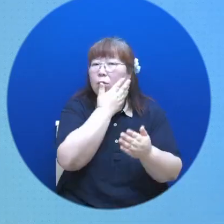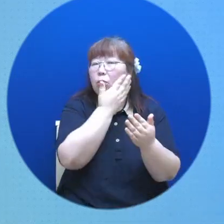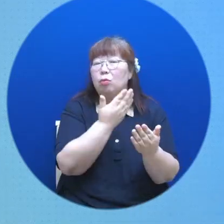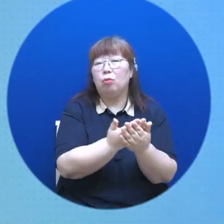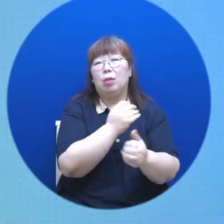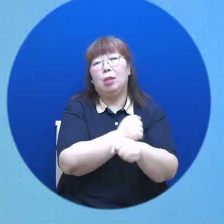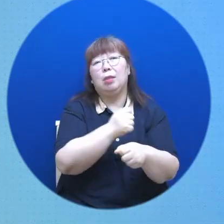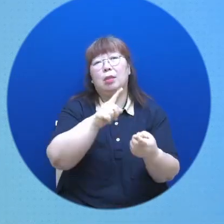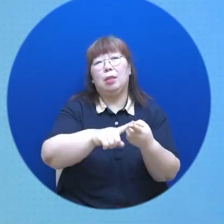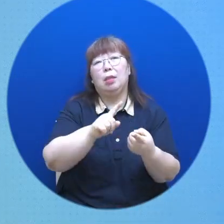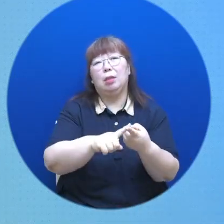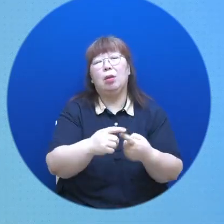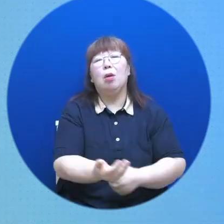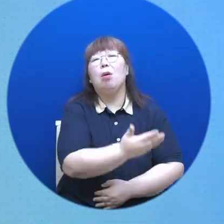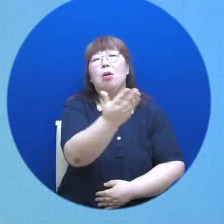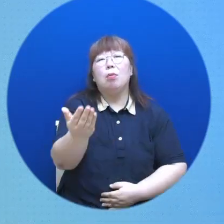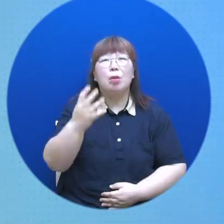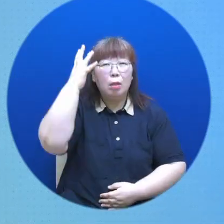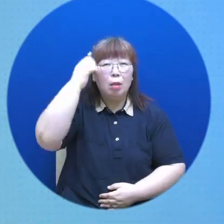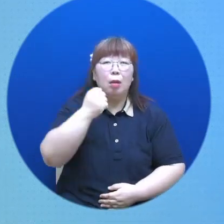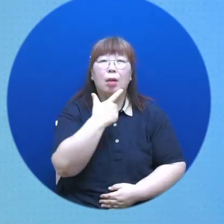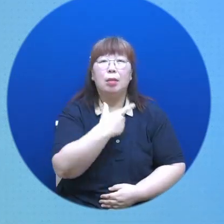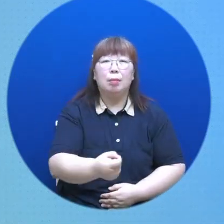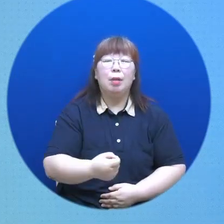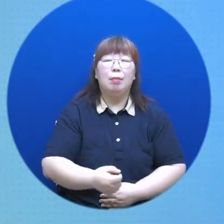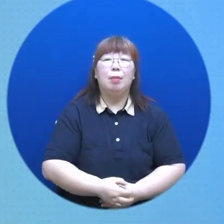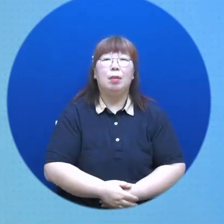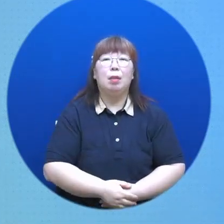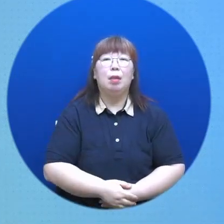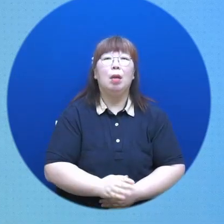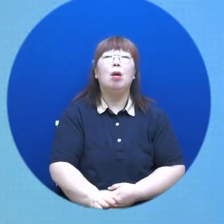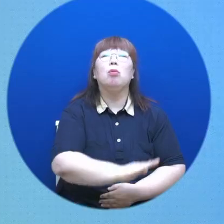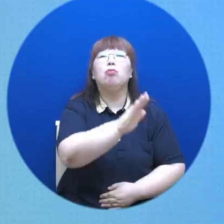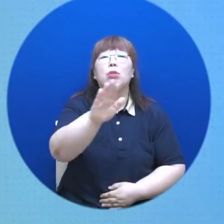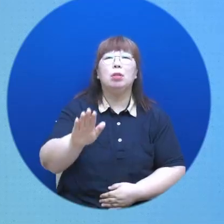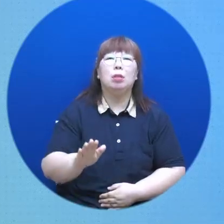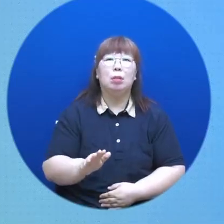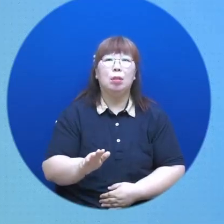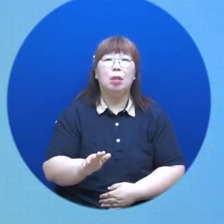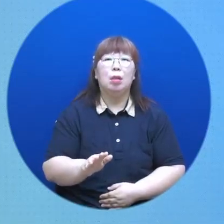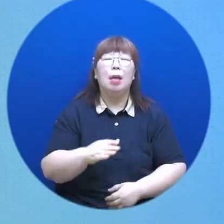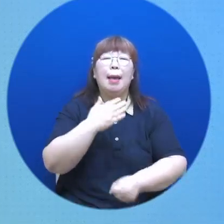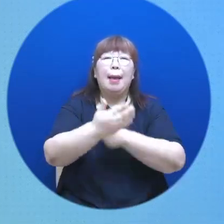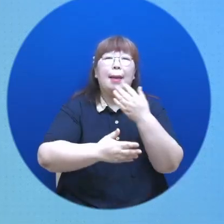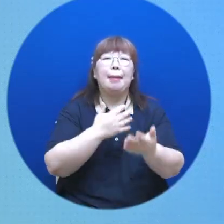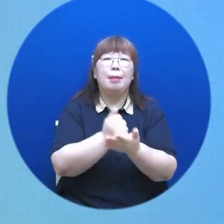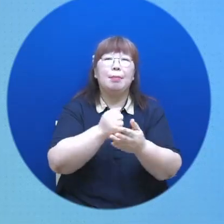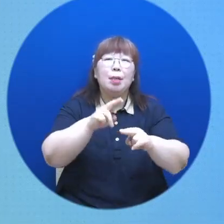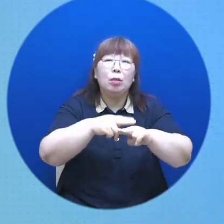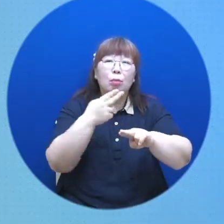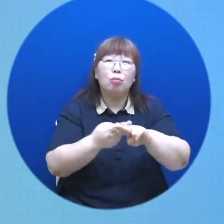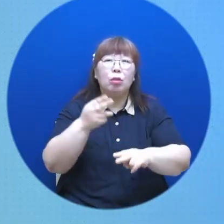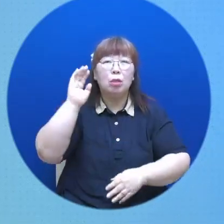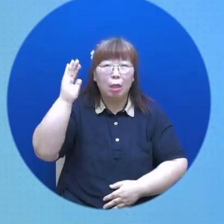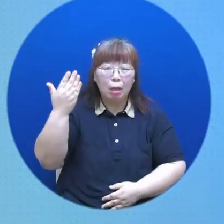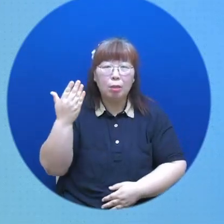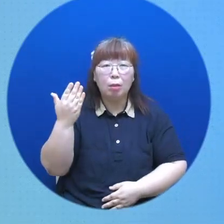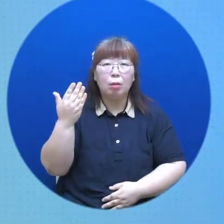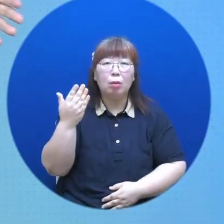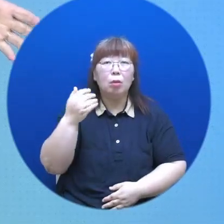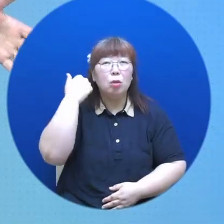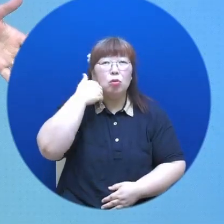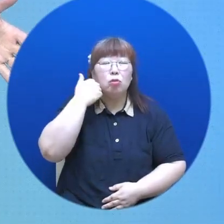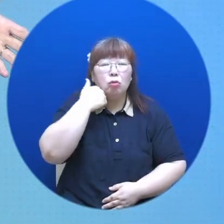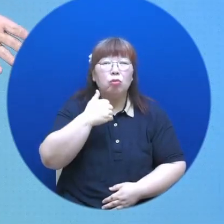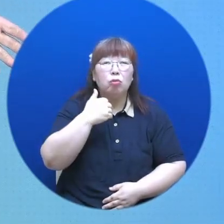소중한지 여러분 기억하시길 바랍니다. 우리는 하나님의 선물이 되어서 누군가의